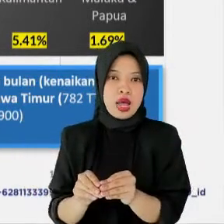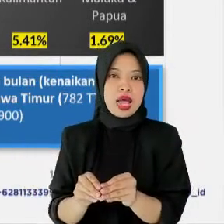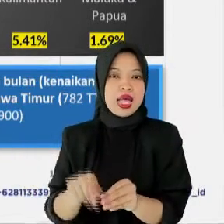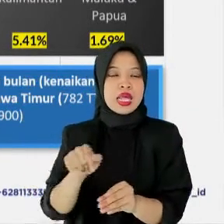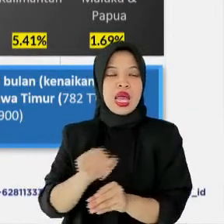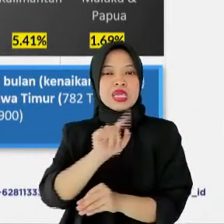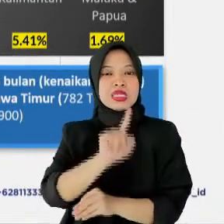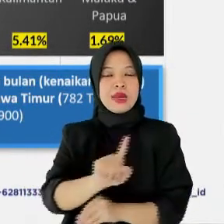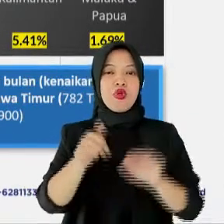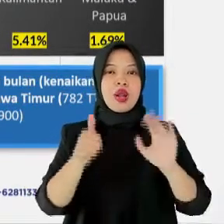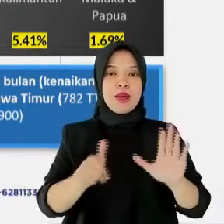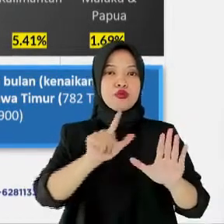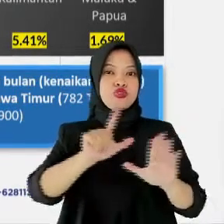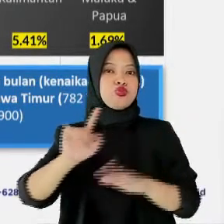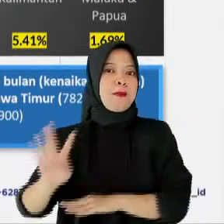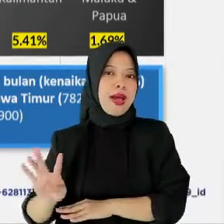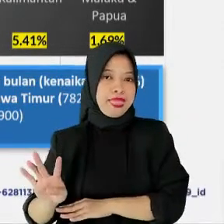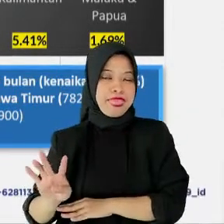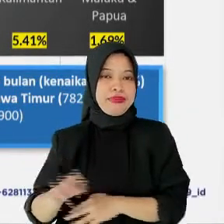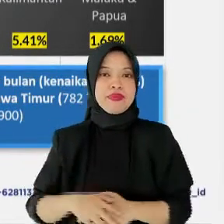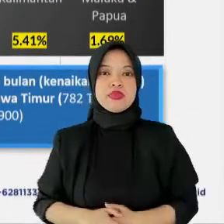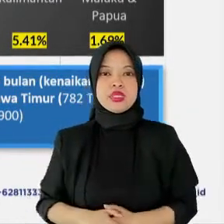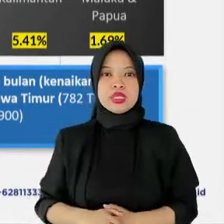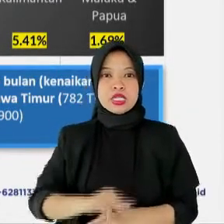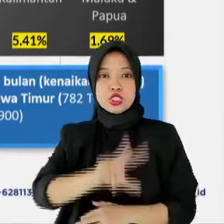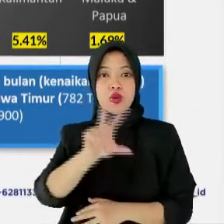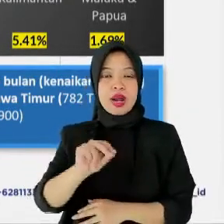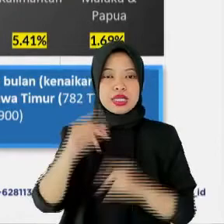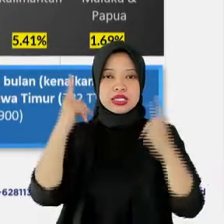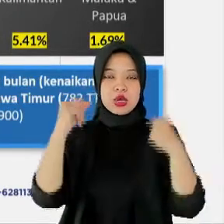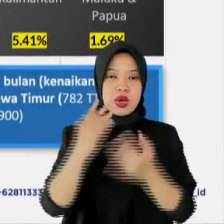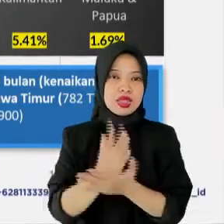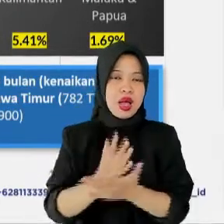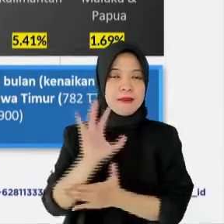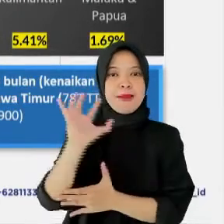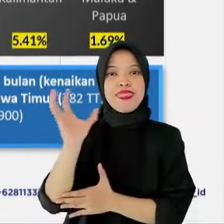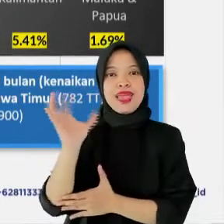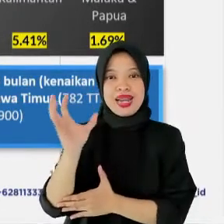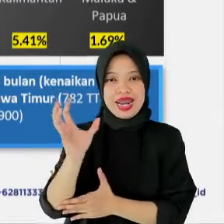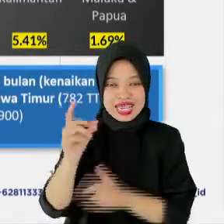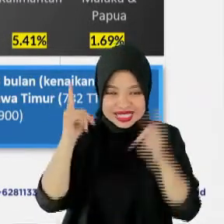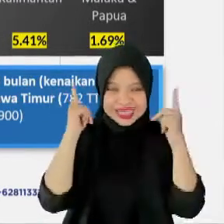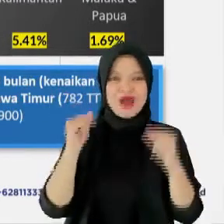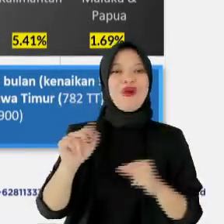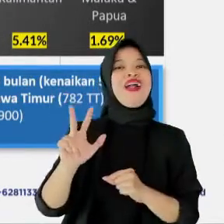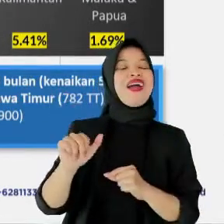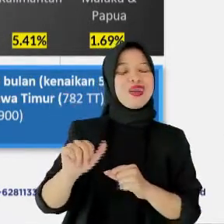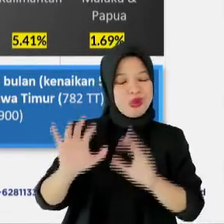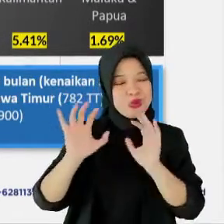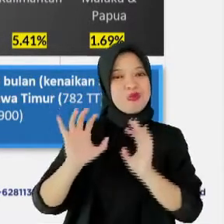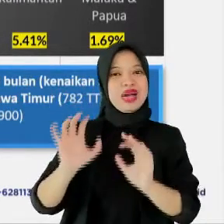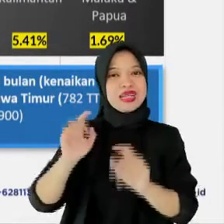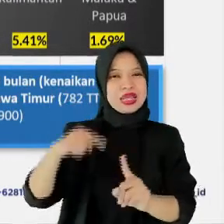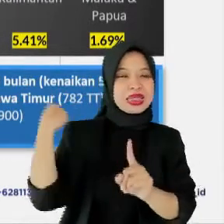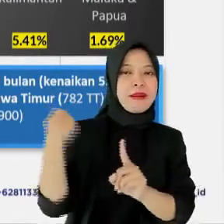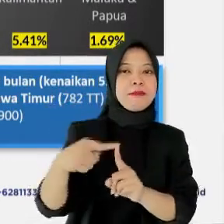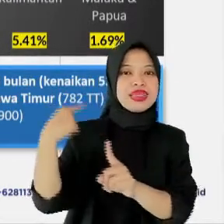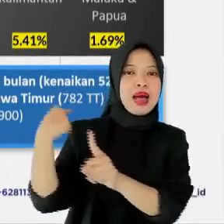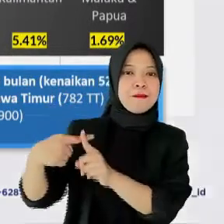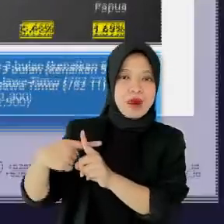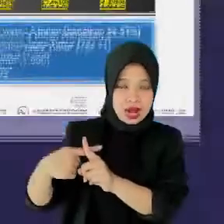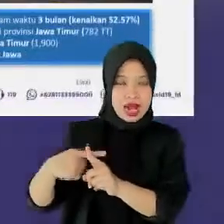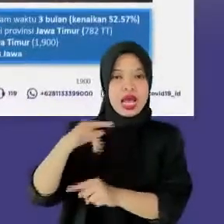sekarang sekitar 1.674. Kemudian Jawa Barat, Jawa Tengah, Banten, lagi-lagi Pulau Jawa memang dominan terkait dengan